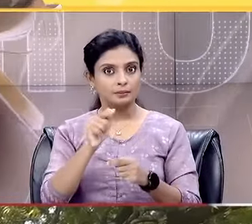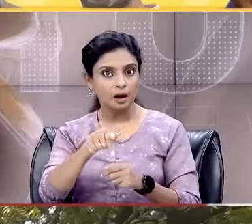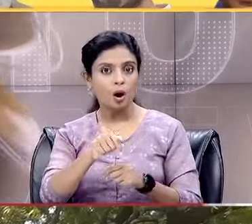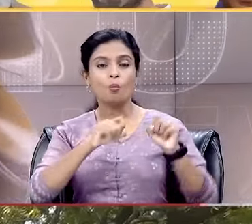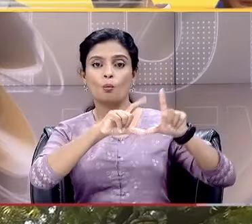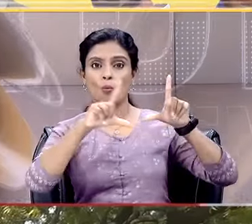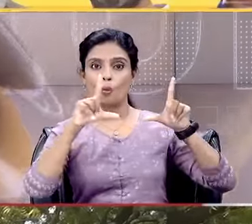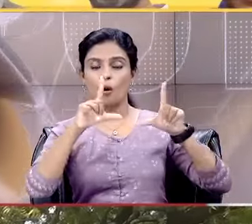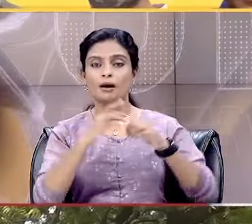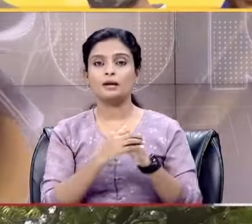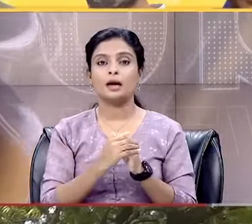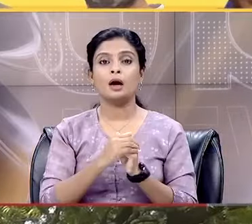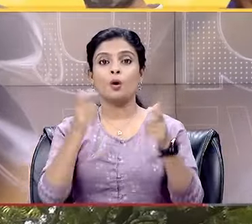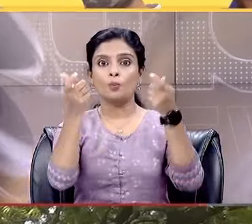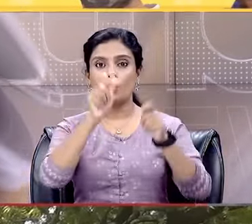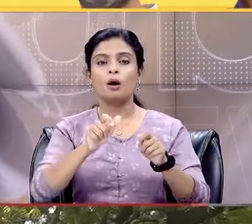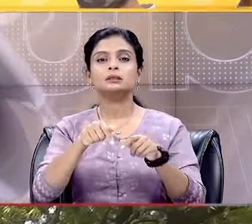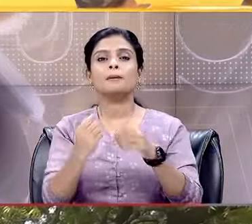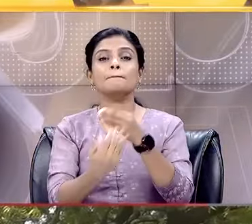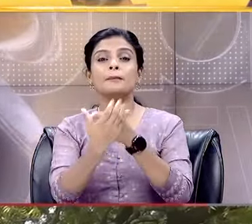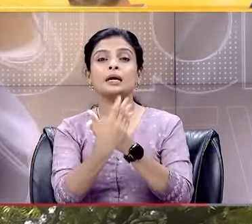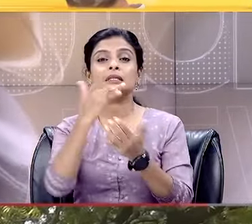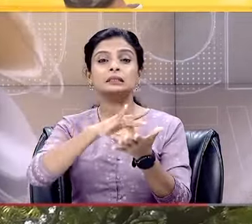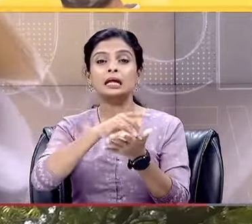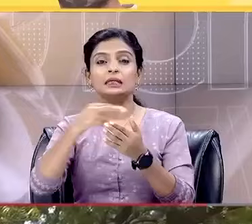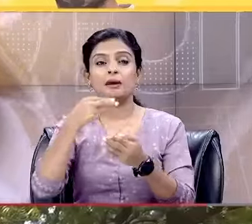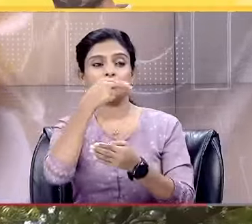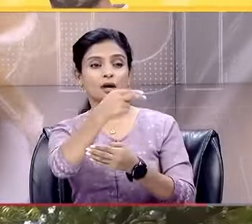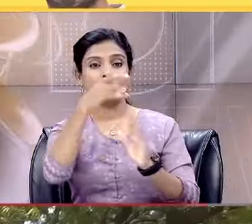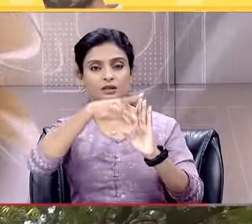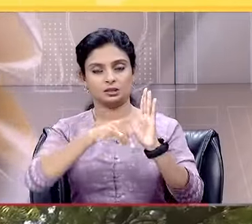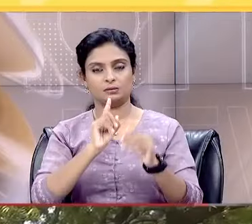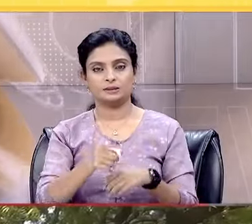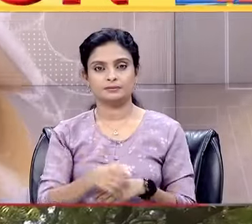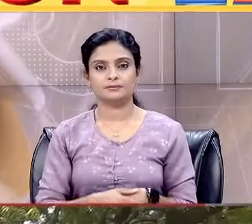ബോർഡുകളിലും പ്രിന്റിംഗ് പ്രസിന്റെയും പേര് പ്രസിദ്ധീകരിക്കുന്നവരുടെയും വിവരങ്ങൾ നിർബന്ധം.